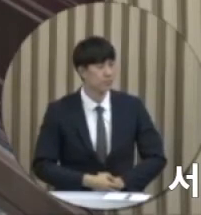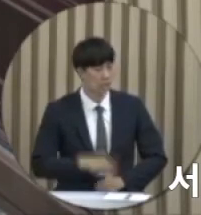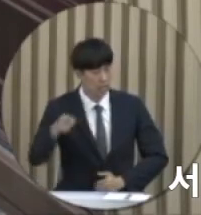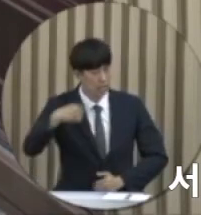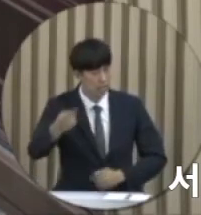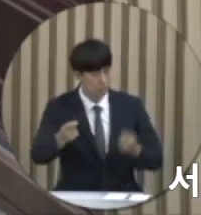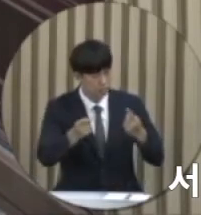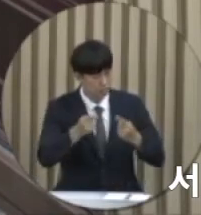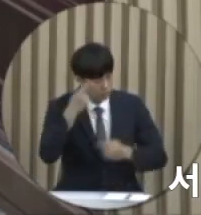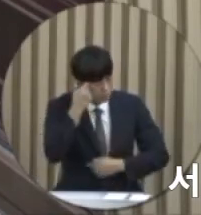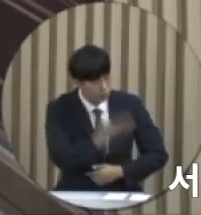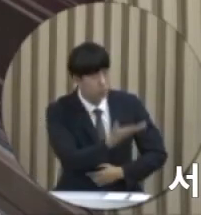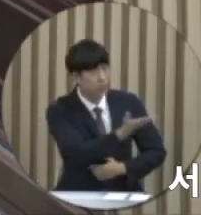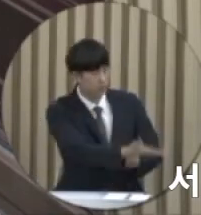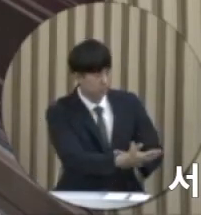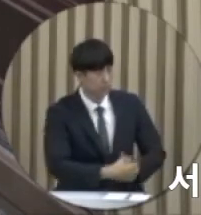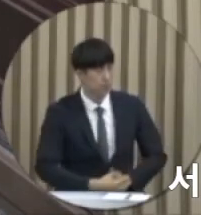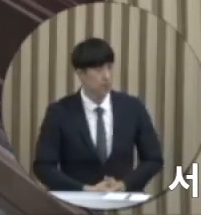질문하도록 하겠습니다.